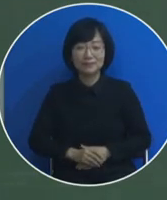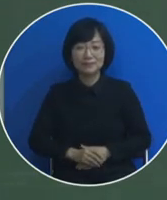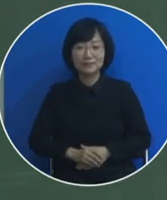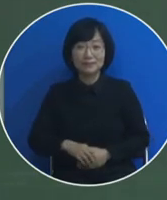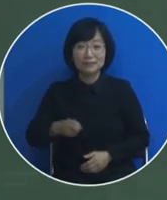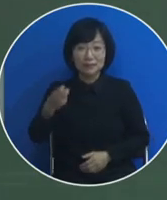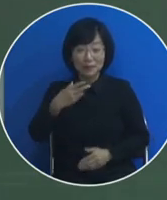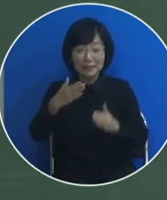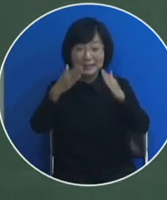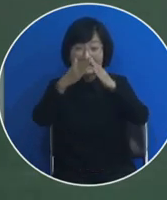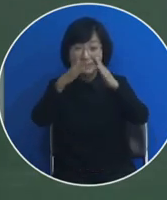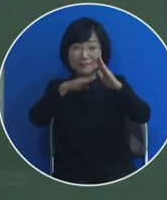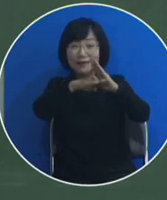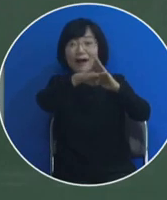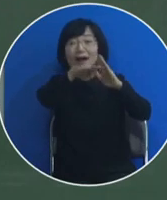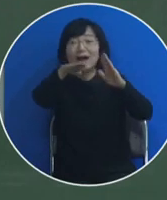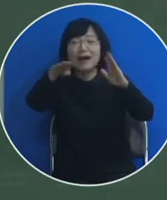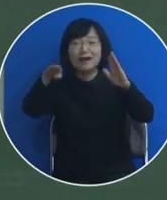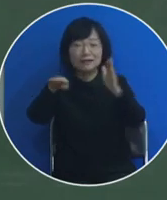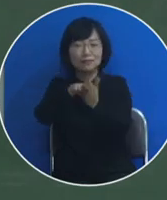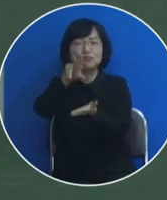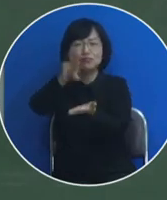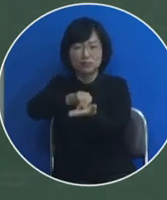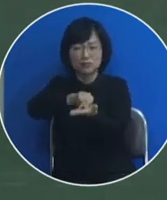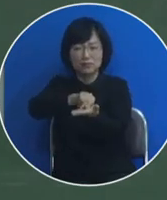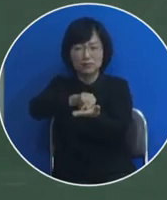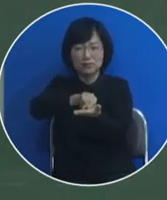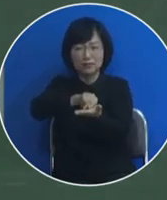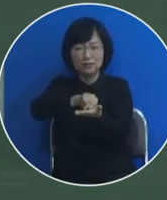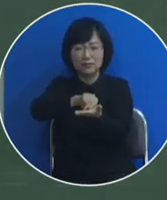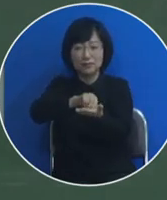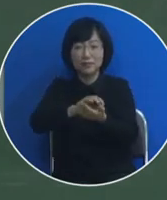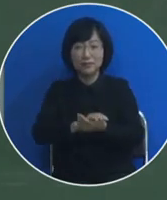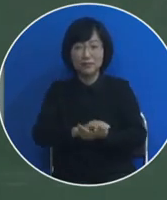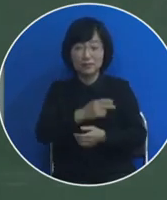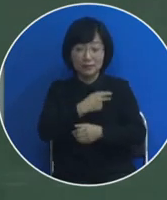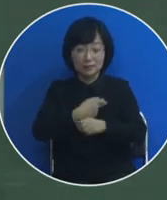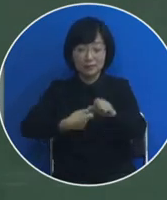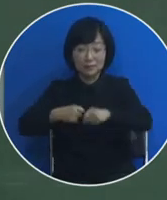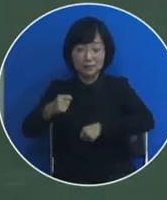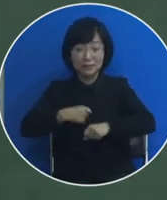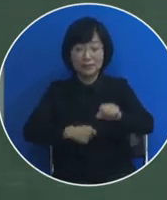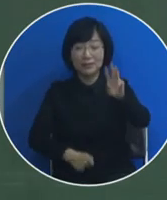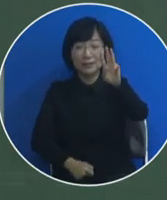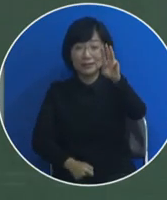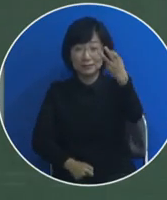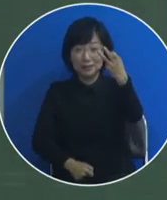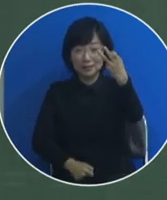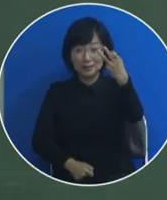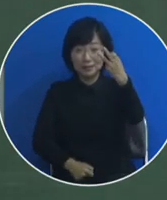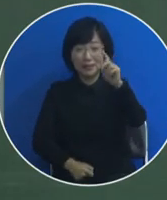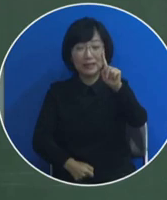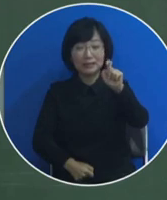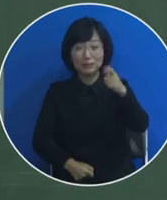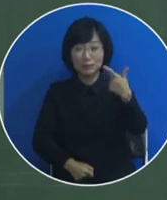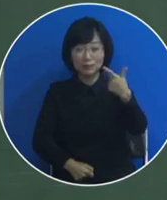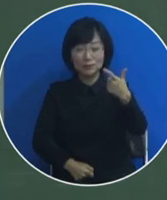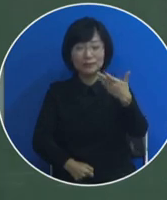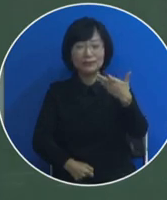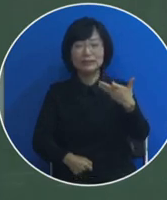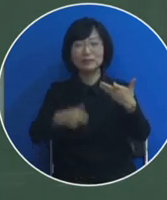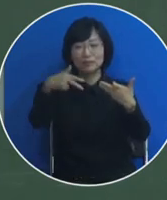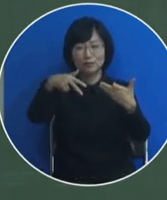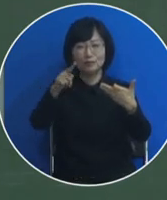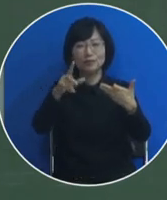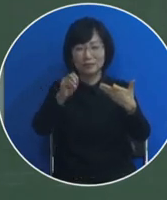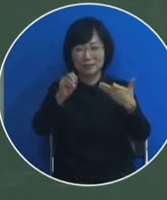가문의 문제로 발전했어요. That all this comes to the nation and down to the family line. 요게 사도행 13장, 16장, 19장 아닙니까? This is Acts 13, 16, and 19.